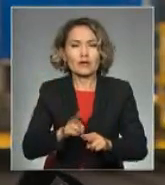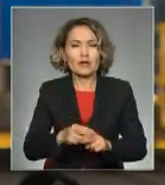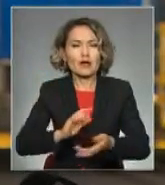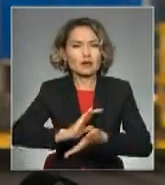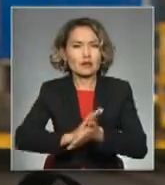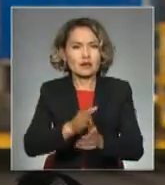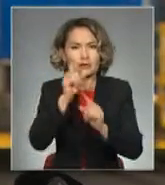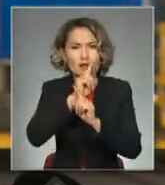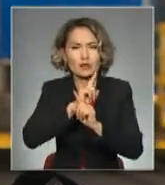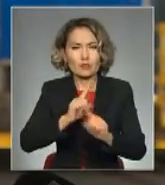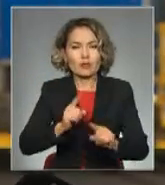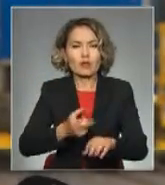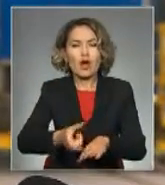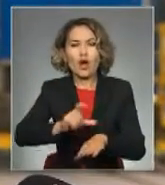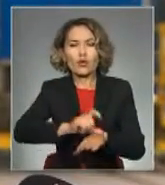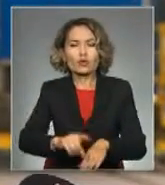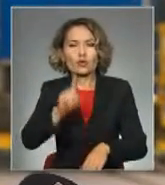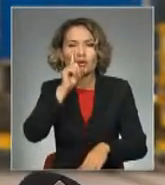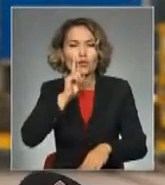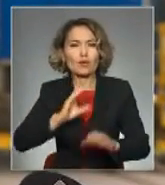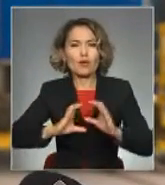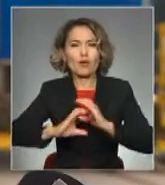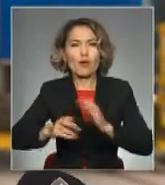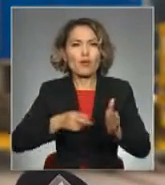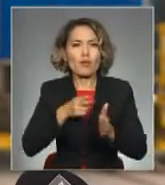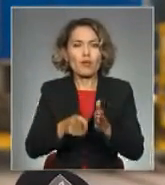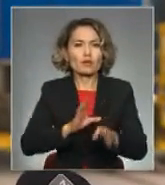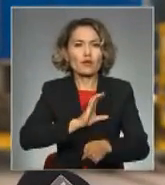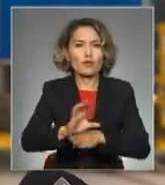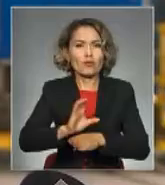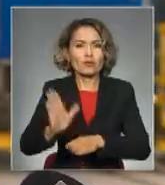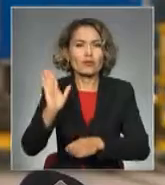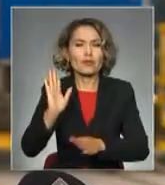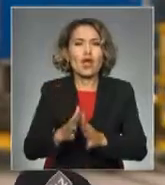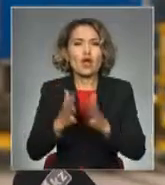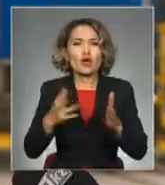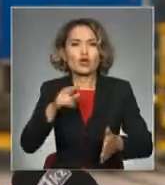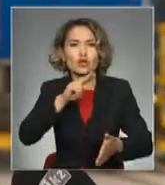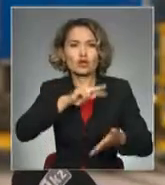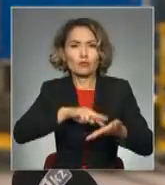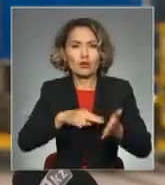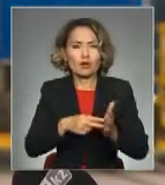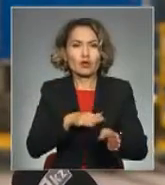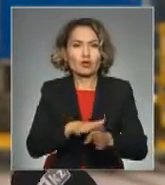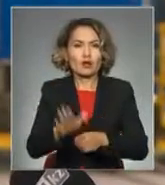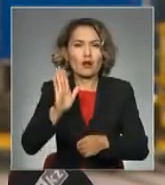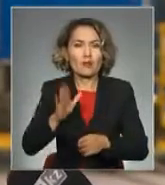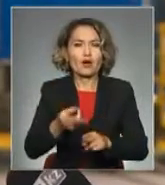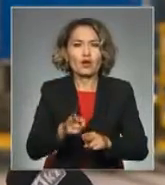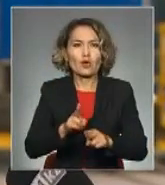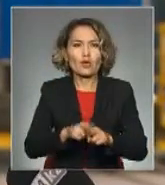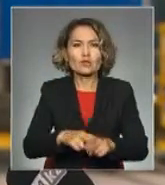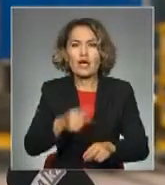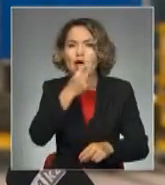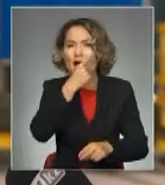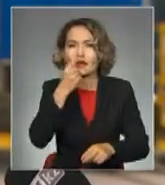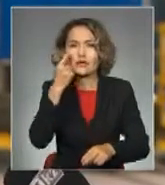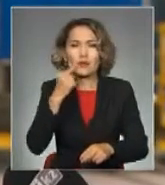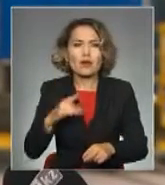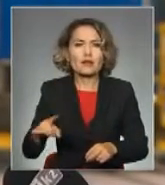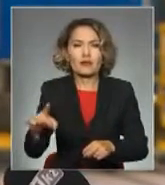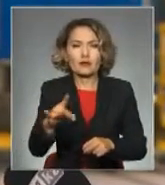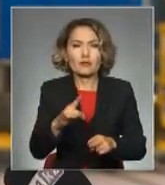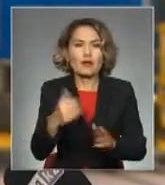жолаушыларының ыңғайлығы үшін жасалып отыр. Жобаны жүзеге асыру үшін әріптестерімізбен үлкен жұмыс тындырдық. Вагон бөлшектерін Испания корольдігінен Астанаға дейін